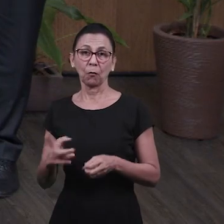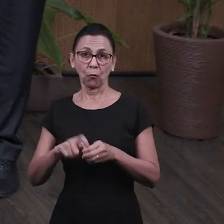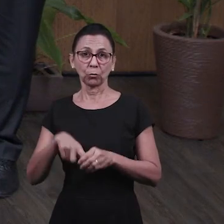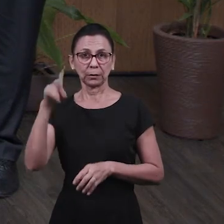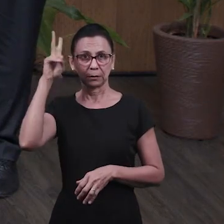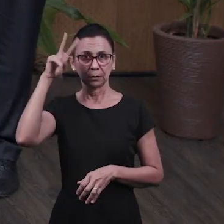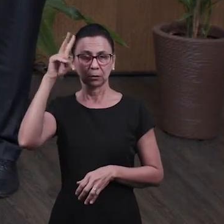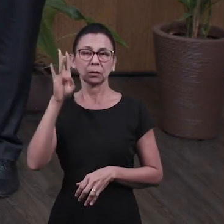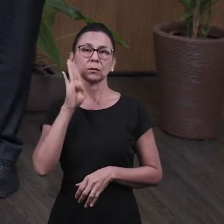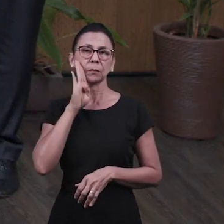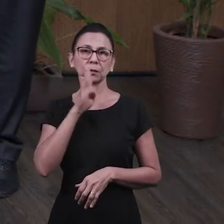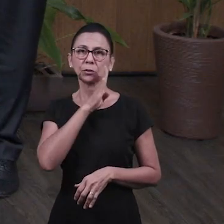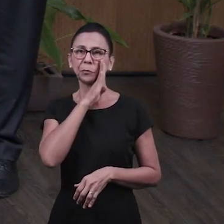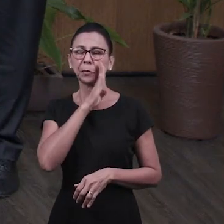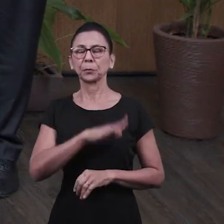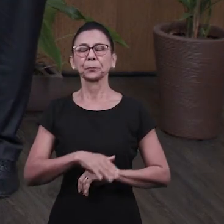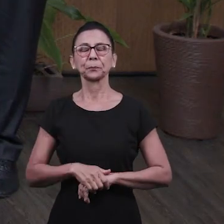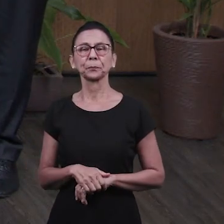que, afin que,